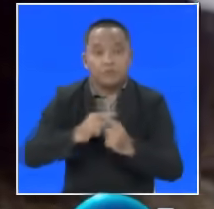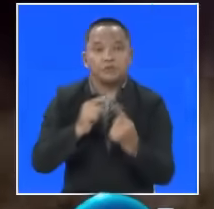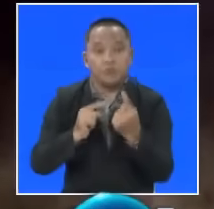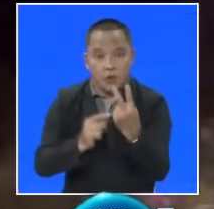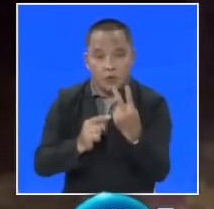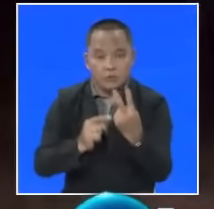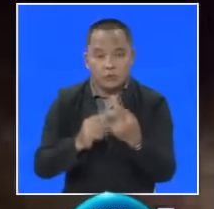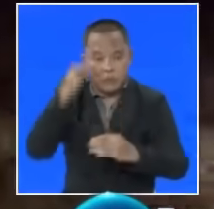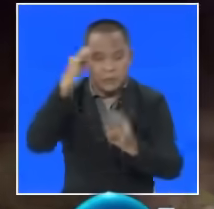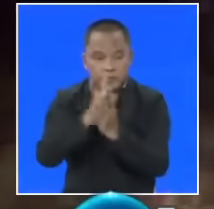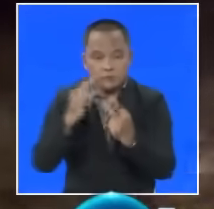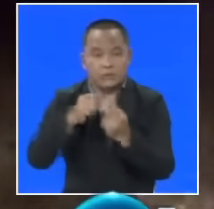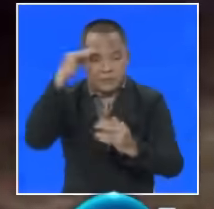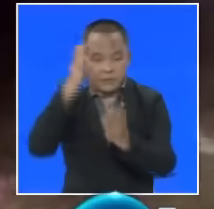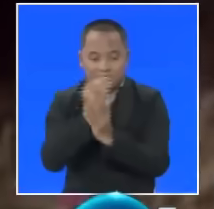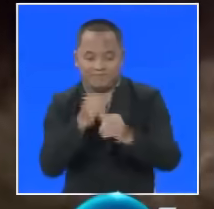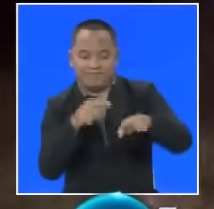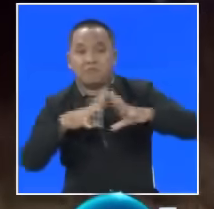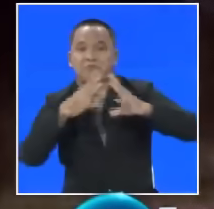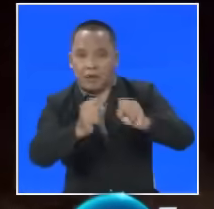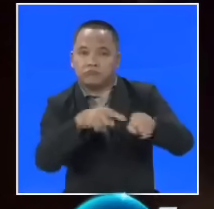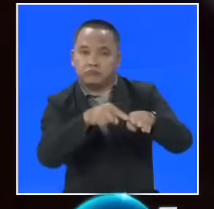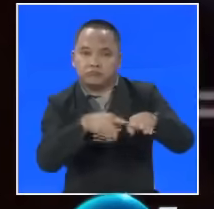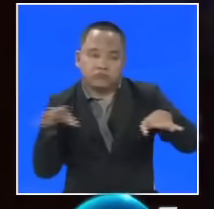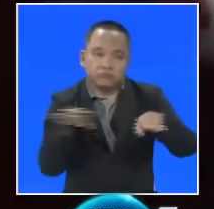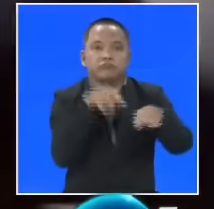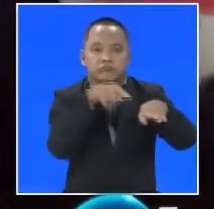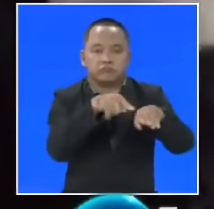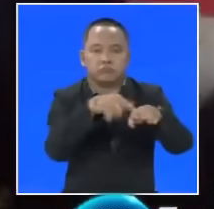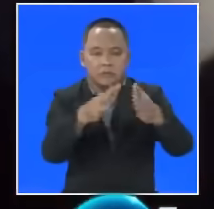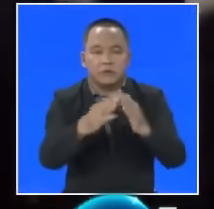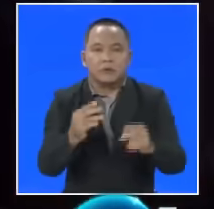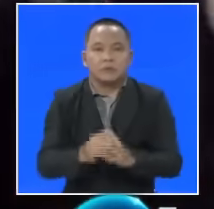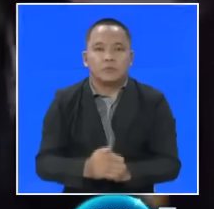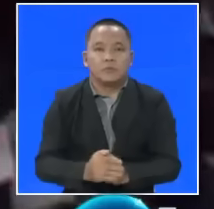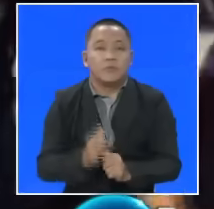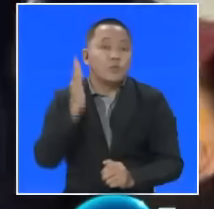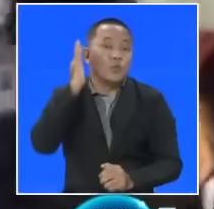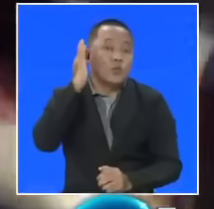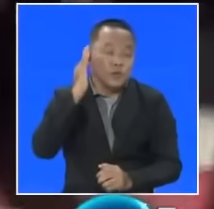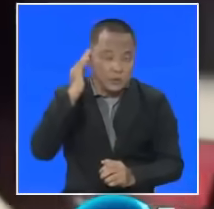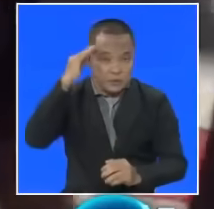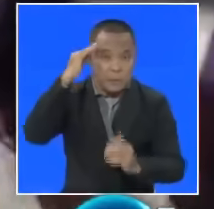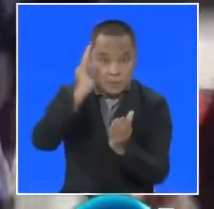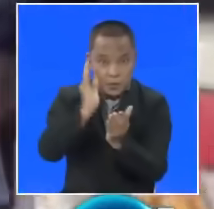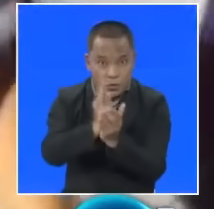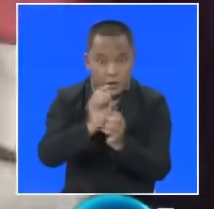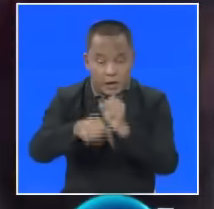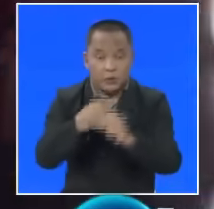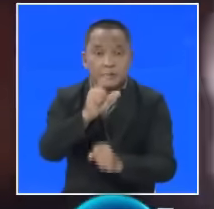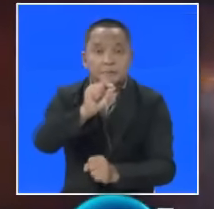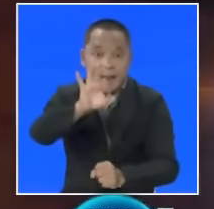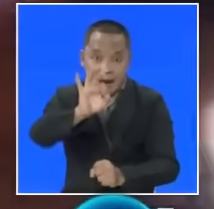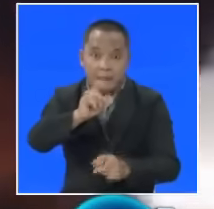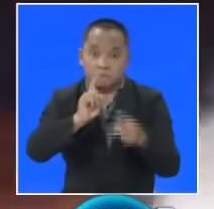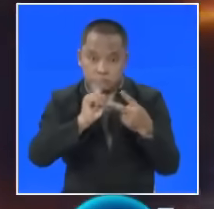2นายเนี่ยคุณผู้ชมสภาพรถของตำรวจก็พังนะพังยับเลยเหมือนกันทราบชื่อก็คือ10ตำรวจโทประกาศิษฐ์คงเสมาอายุ29